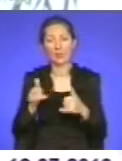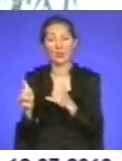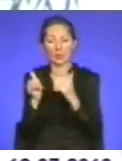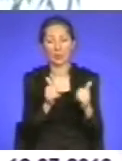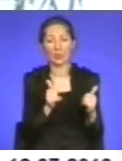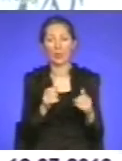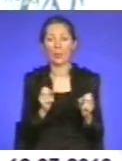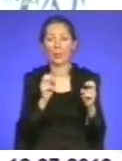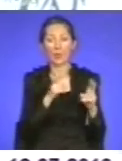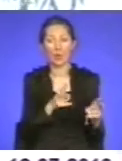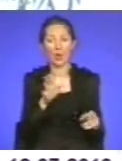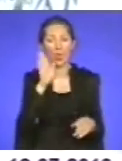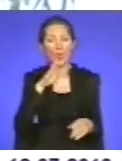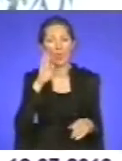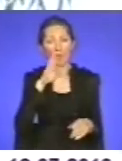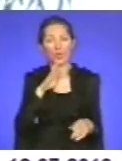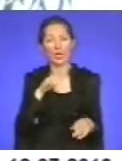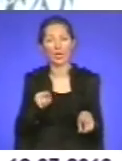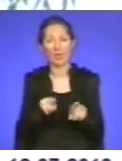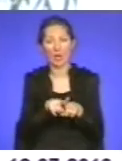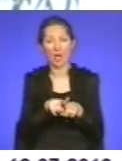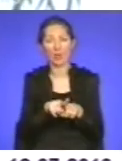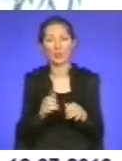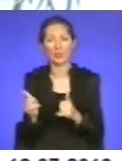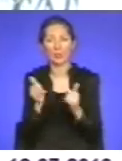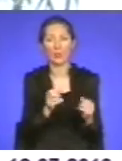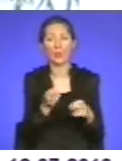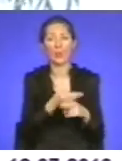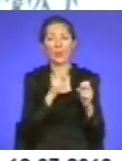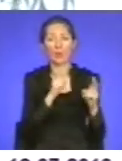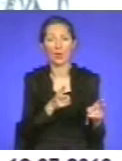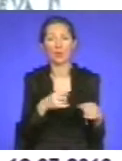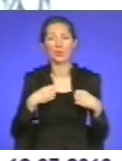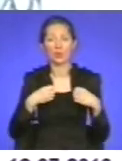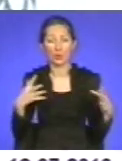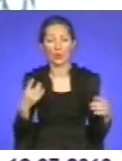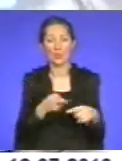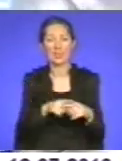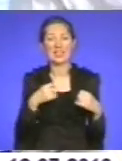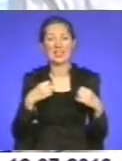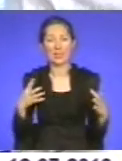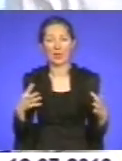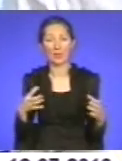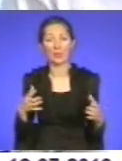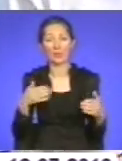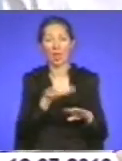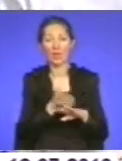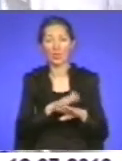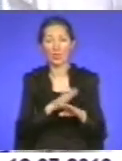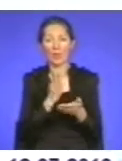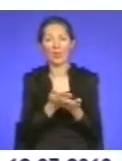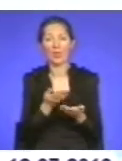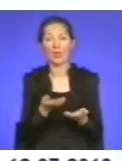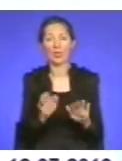забезпечити безпеку на воді. І також ми забезпечували безпеку от святкування цих свят. Важким залишається